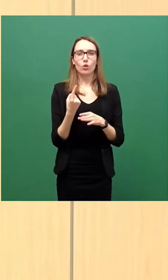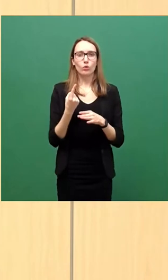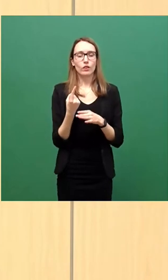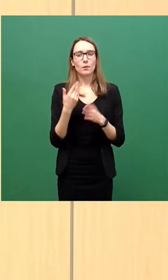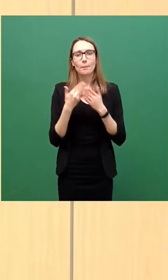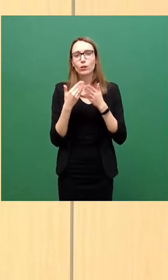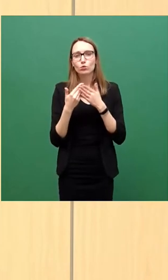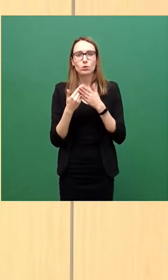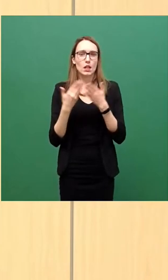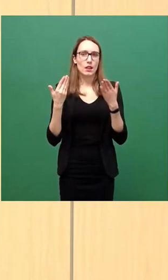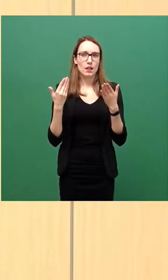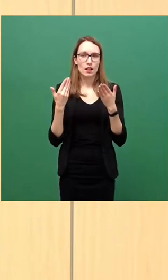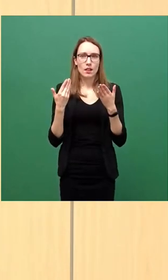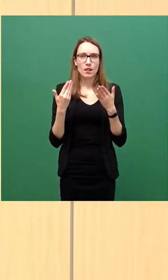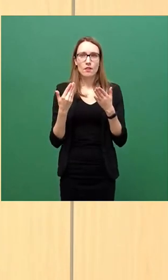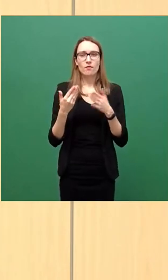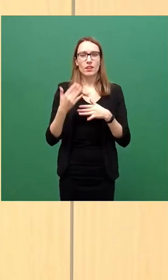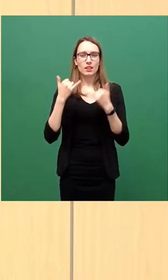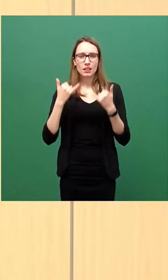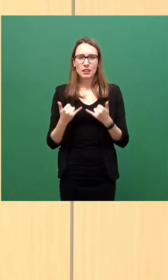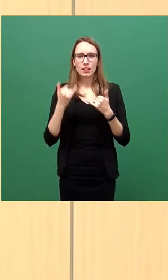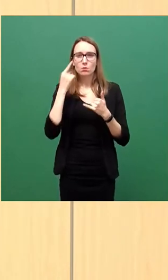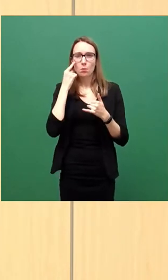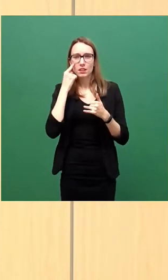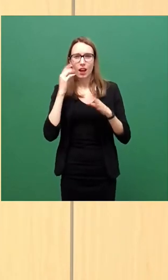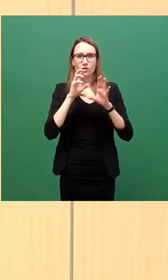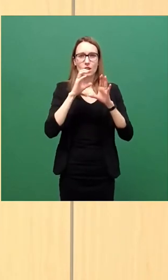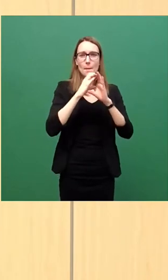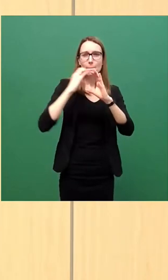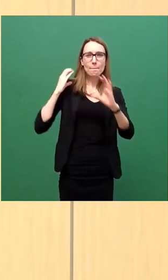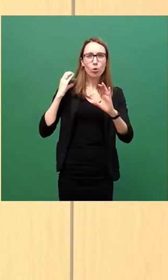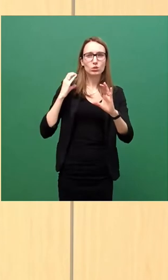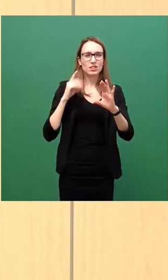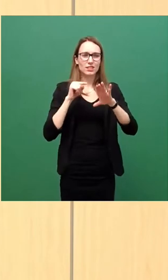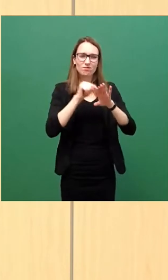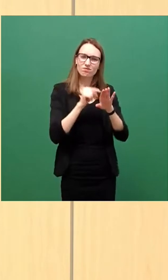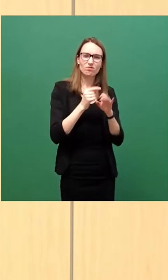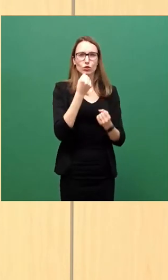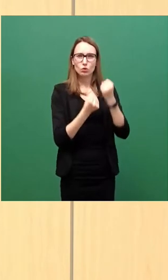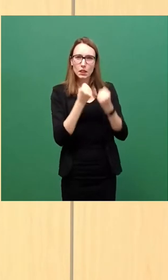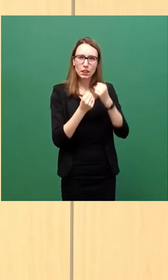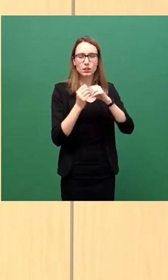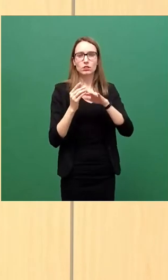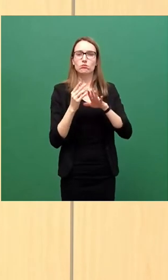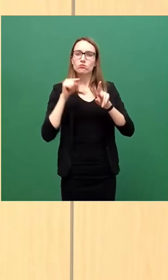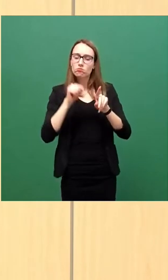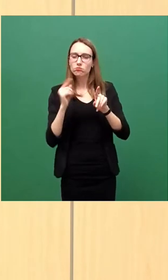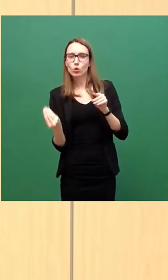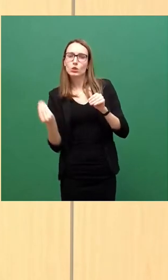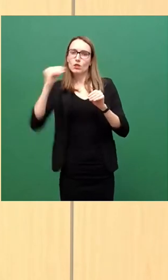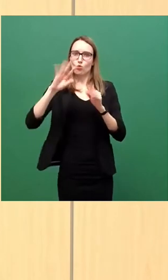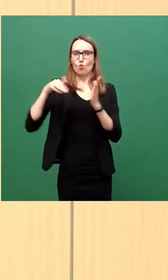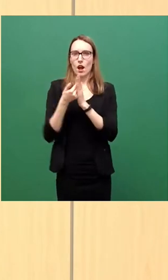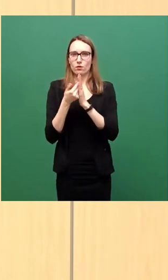eventuell jetzt defizitär laufende Buslinien beispielsweise ersetzen kann durch so ein Angebot. Das muss aber genau geprüft werden, das wollen wir uns